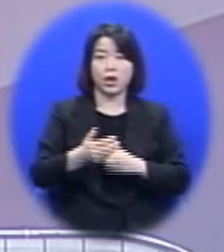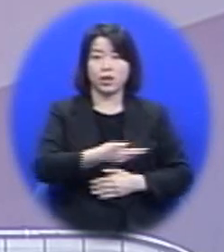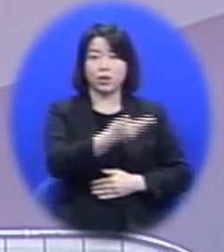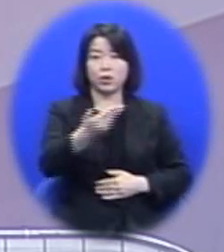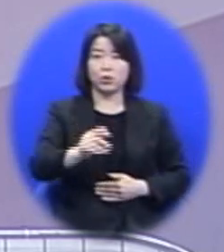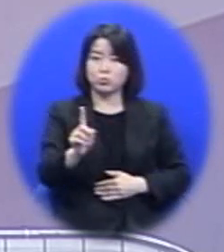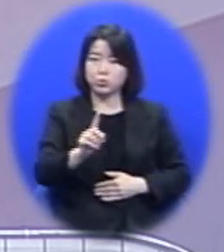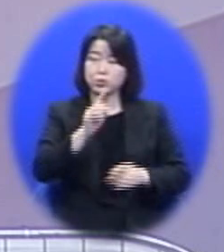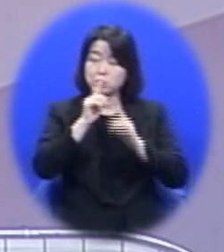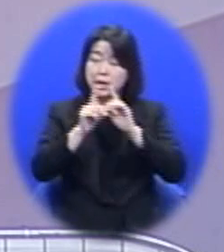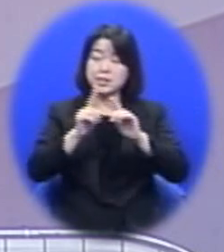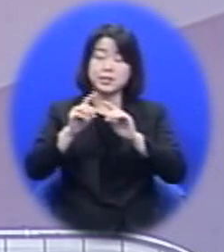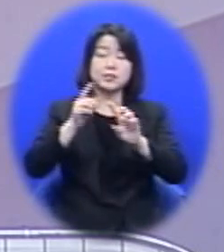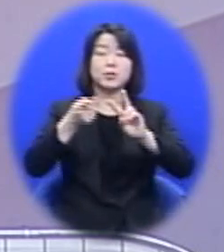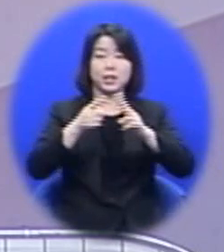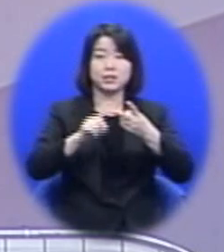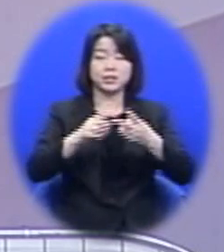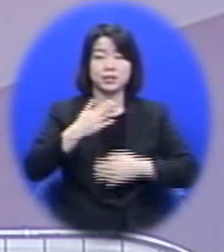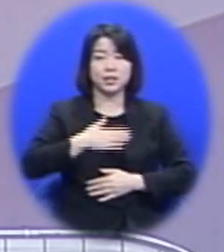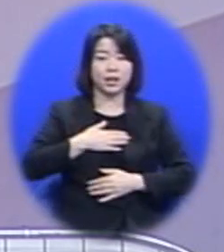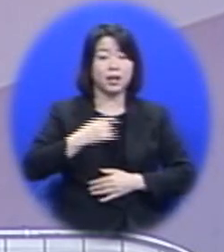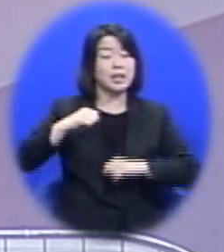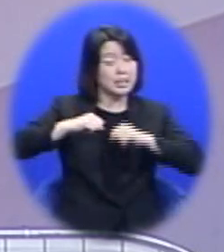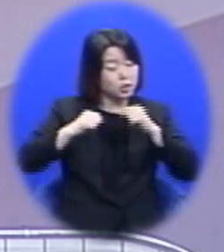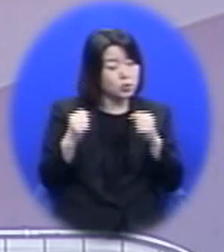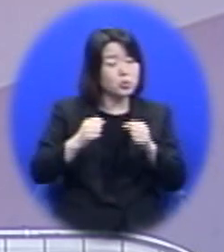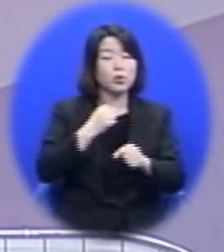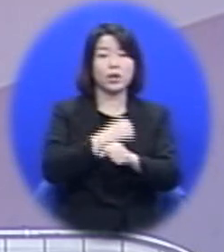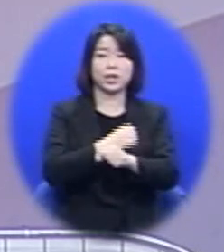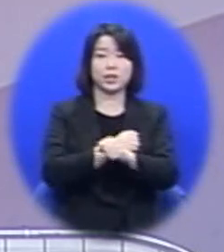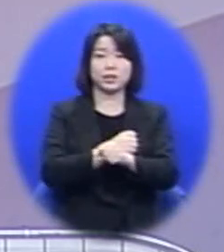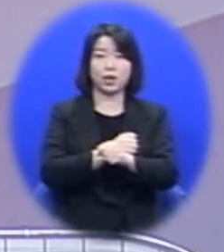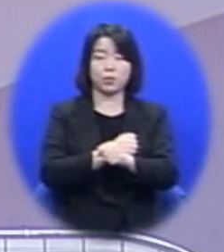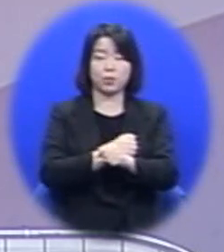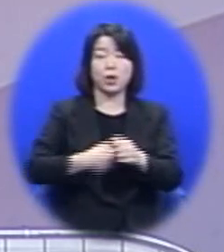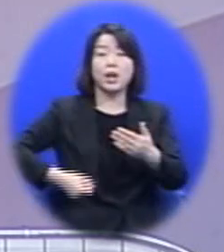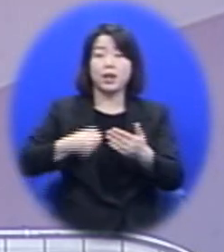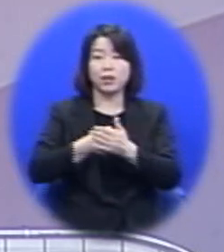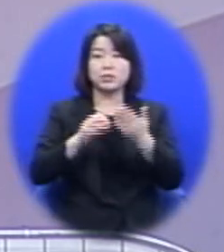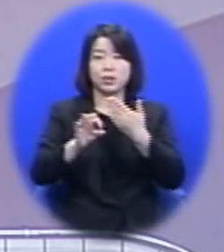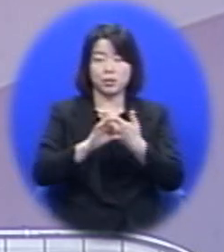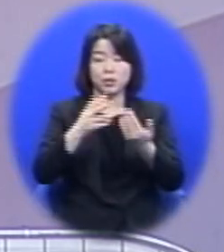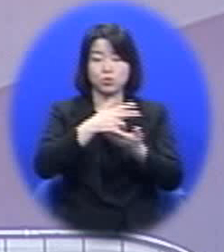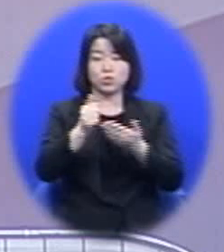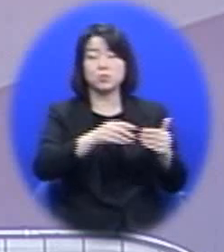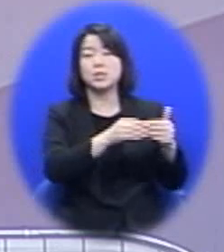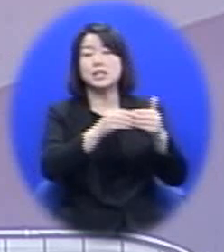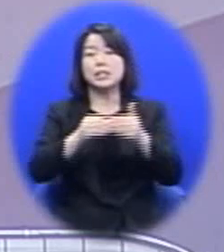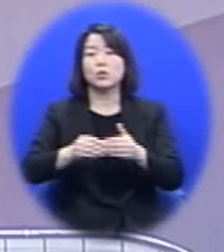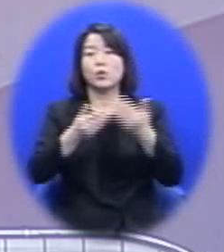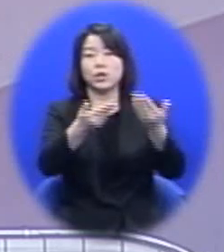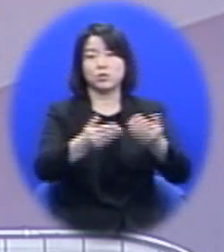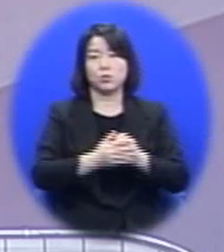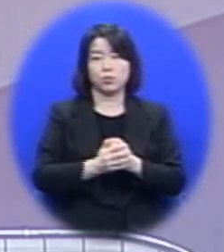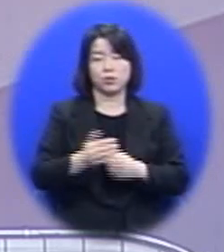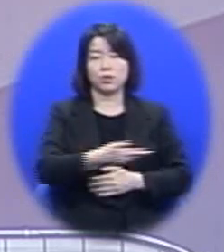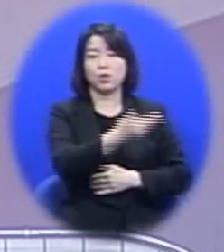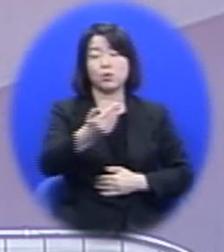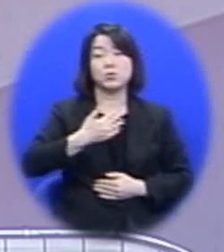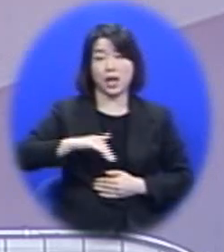무슨 말씀하시든지 내가 듣겠다고 하면 주님은 여러분을 인도하십니다. 그리고 여러분이 알게